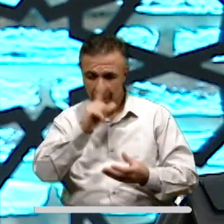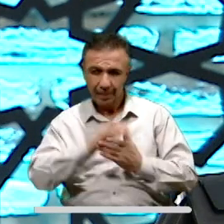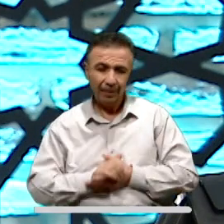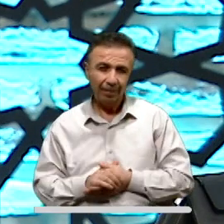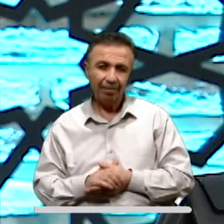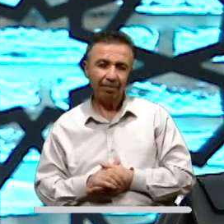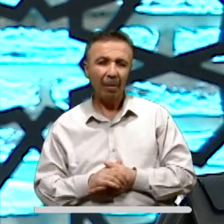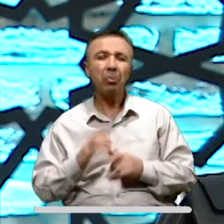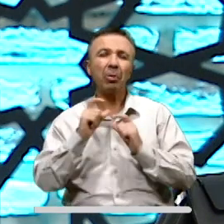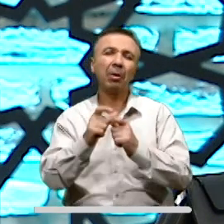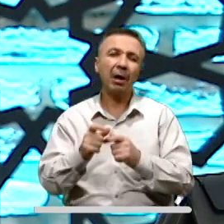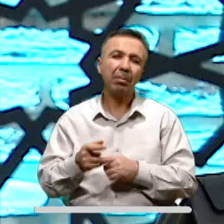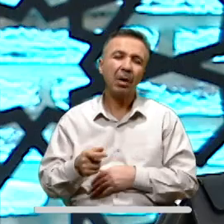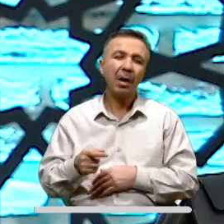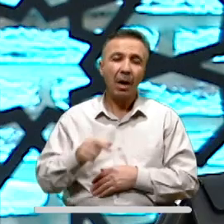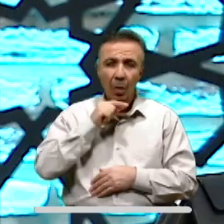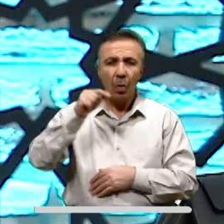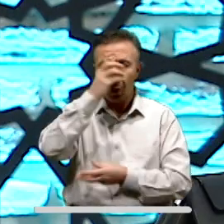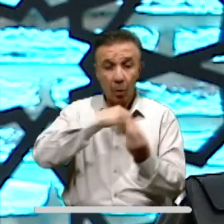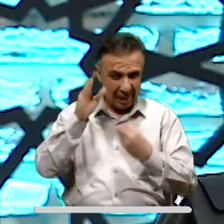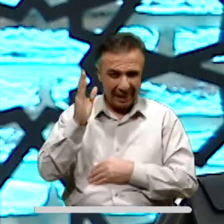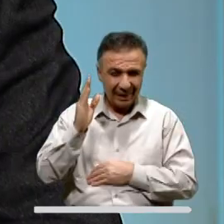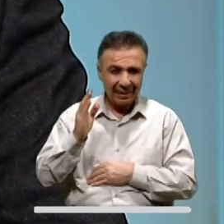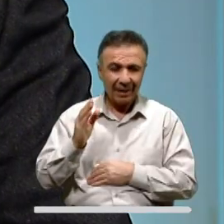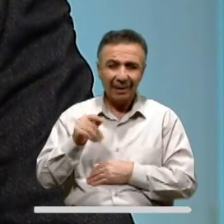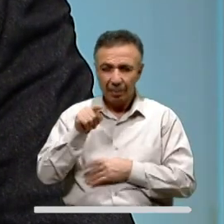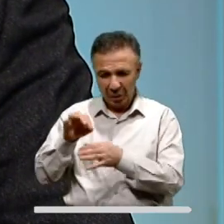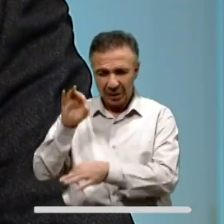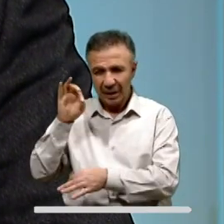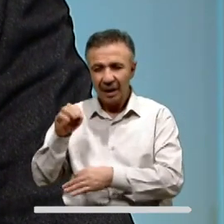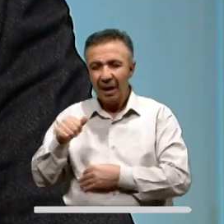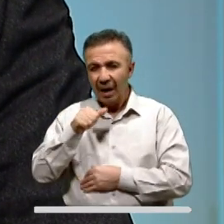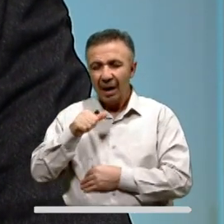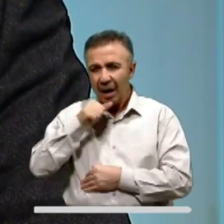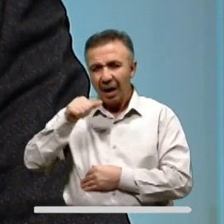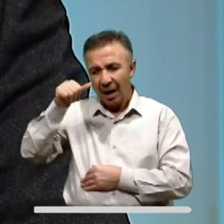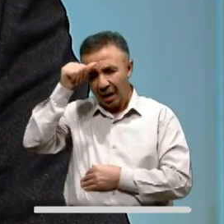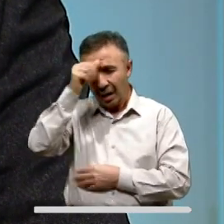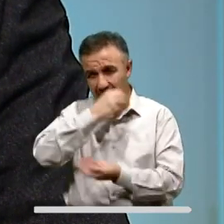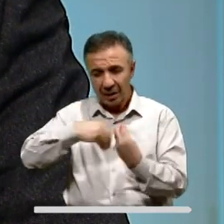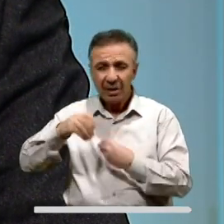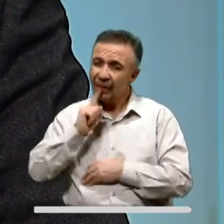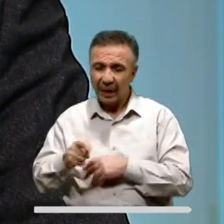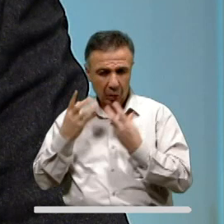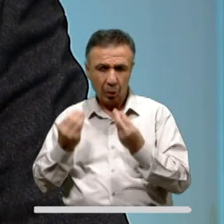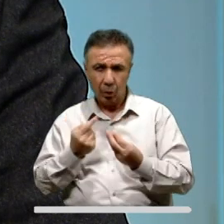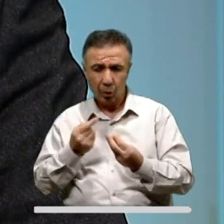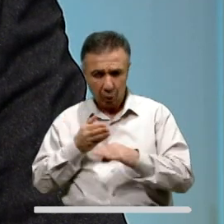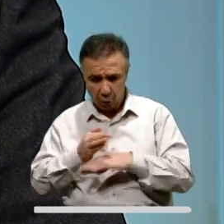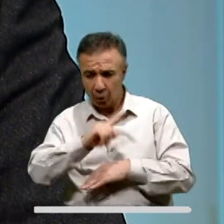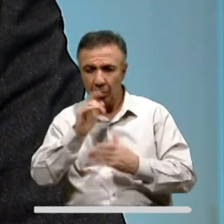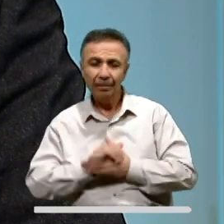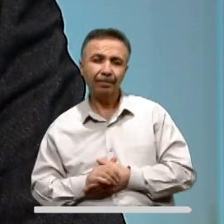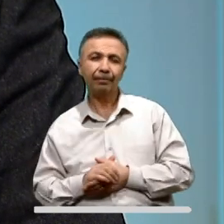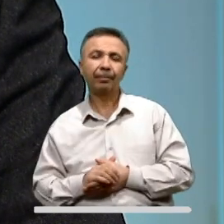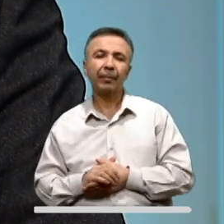hac sana farz olur. Bunun da bir gerçeklik payı var mı acaba? Haccın farz olmasının şartları vardır. Biz buna